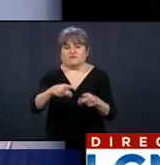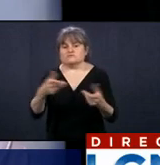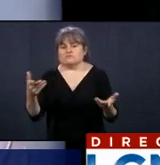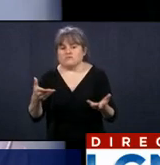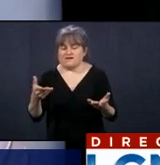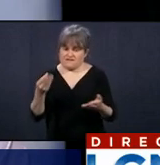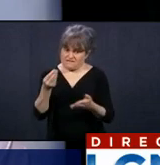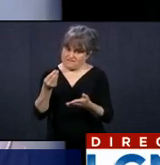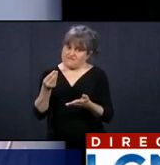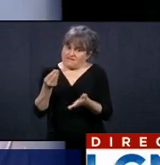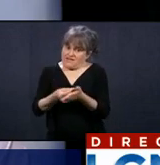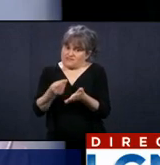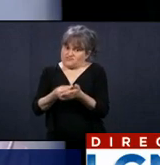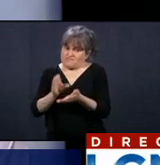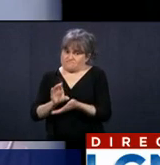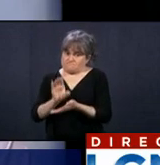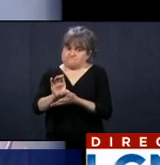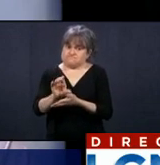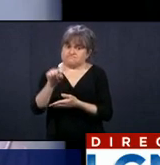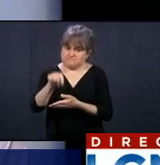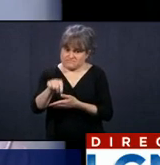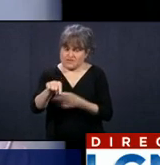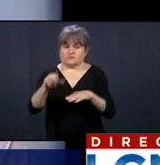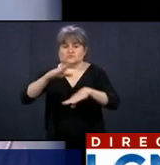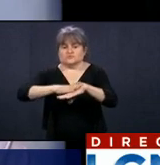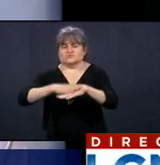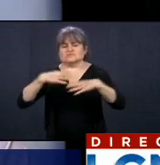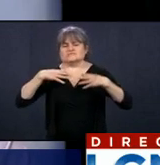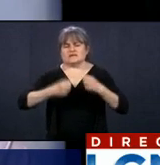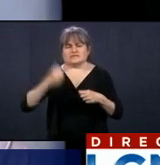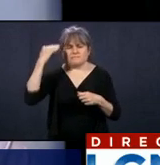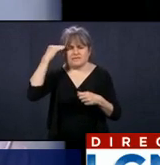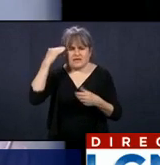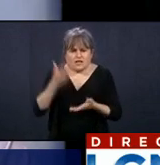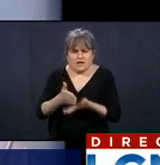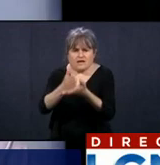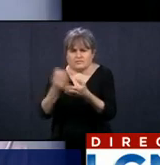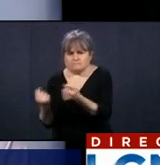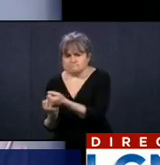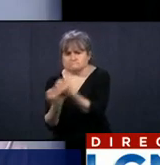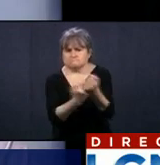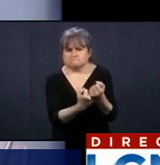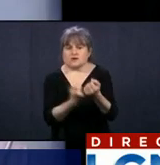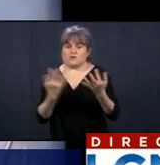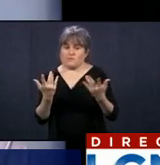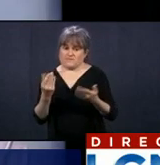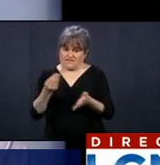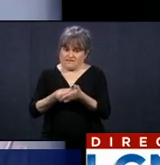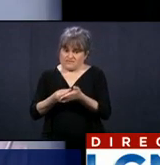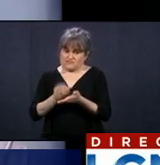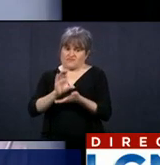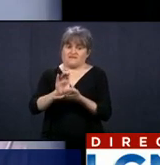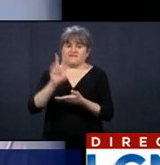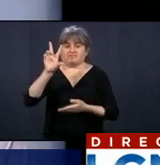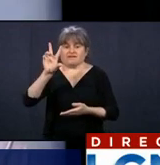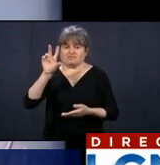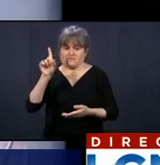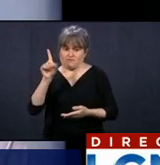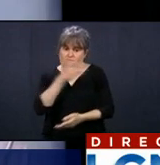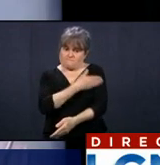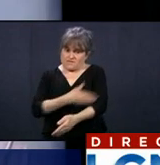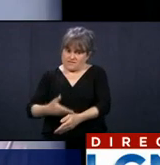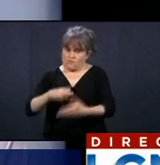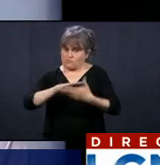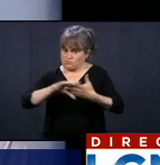plan d'action qui va être assorti de nouveaux investissements de 31 millions de dollars pour la santé mentale, un